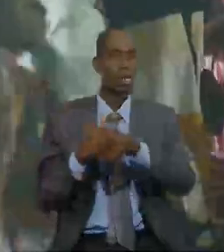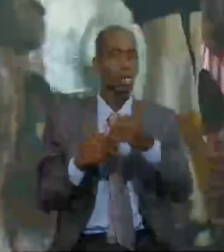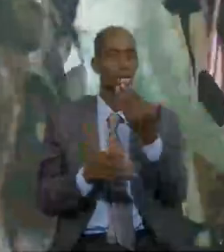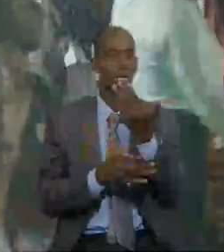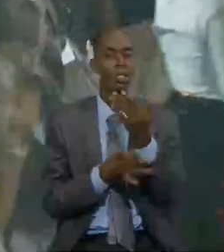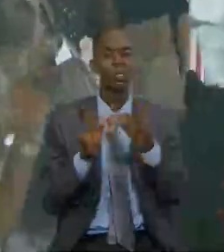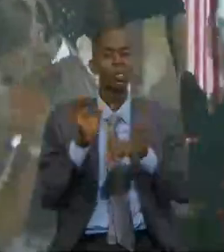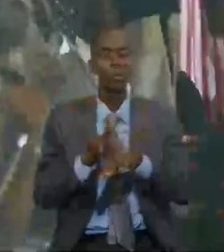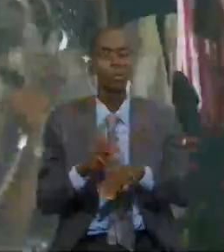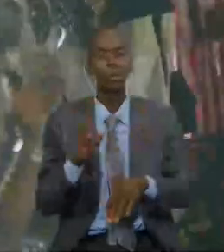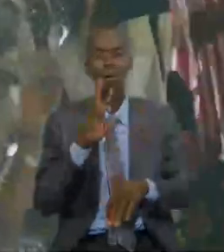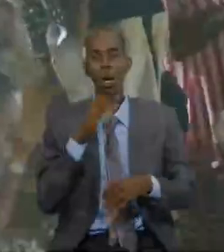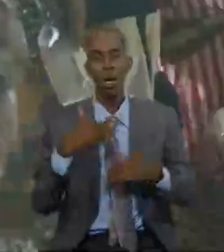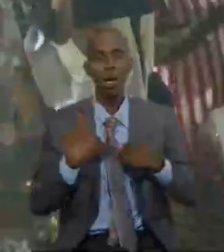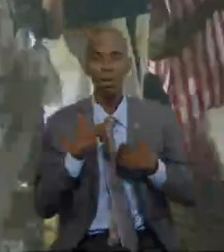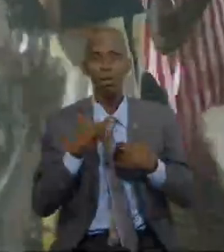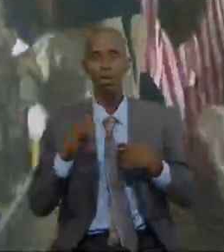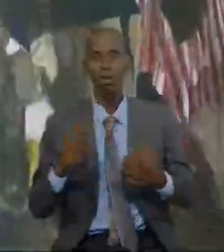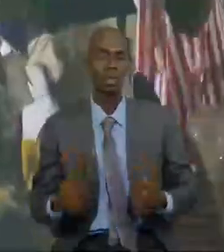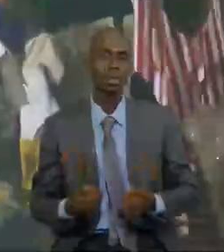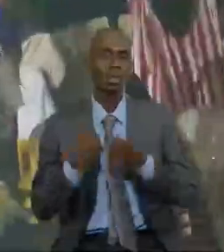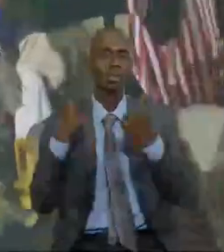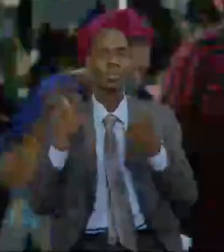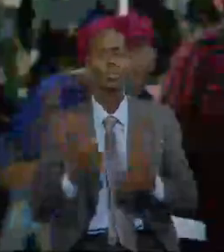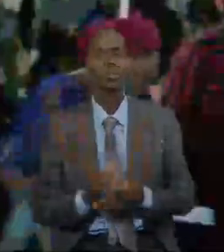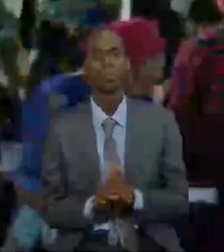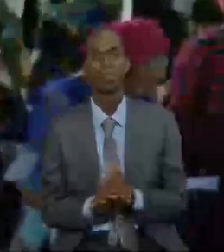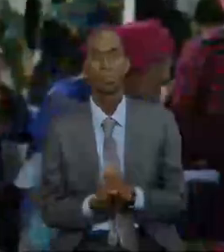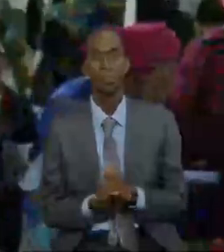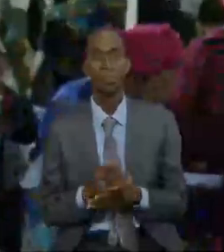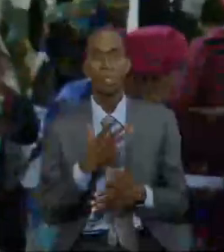et tu mets la deuxième main là où tu as le problème